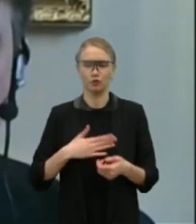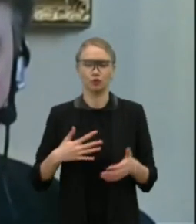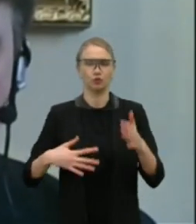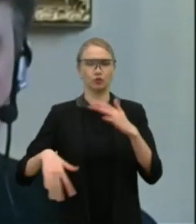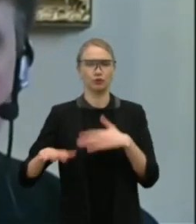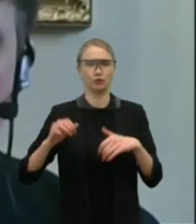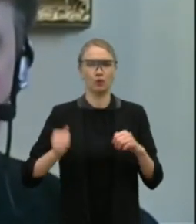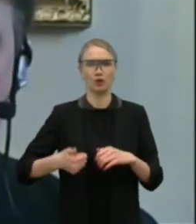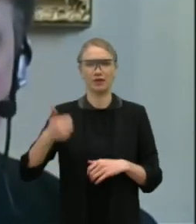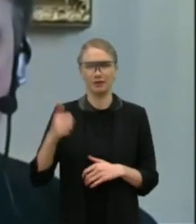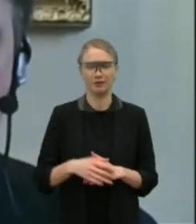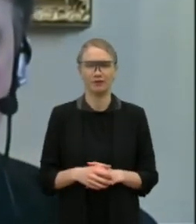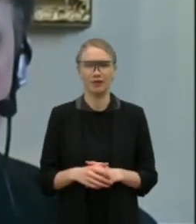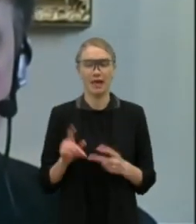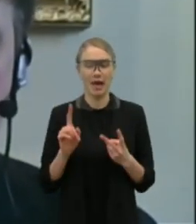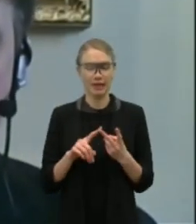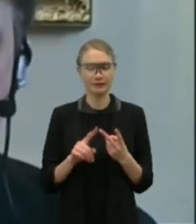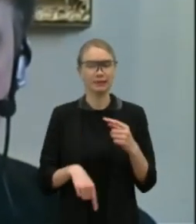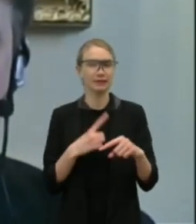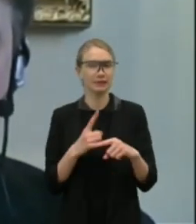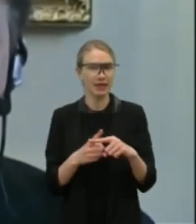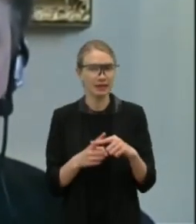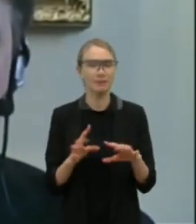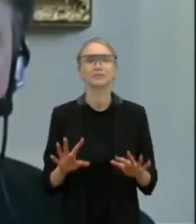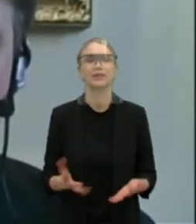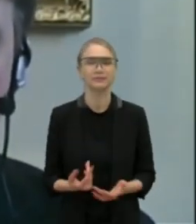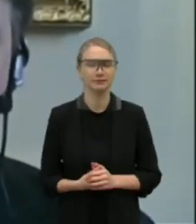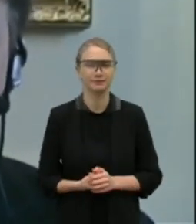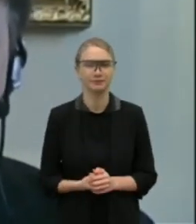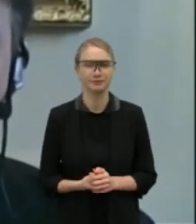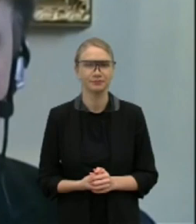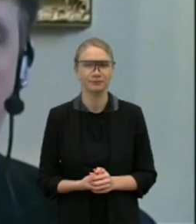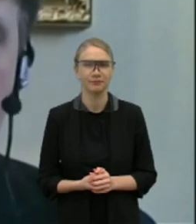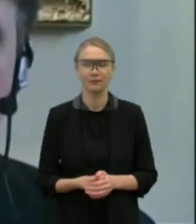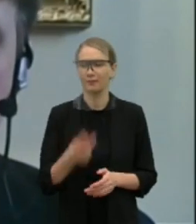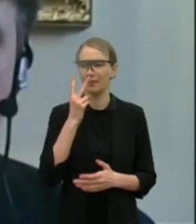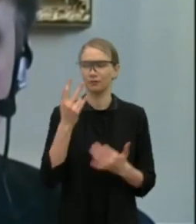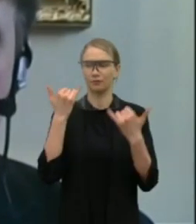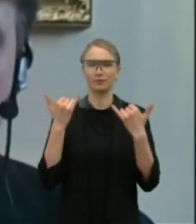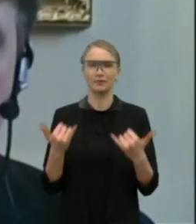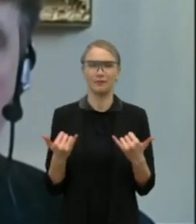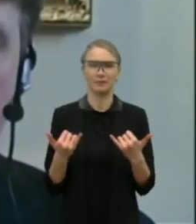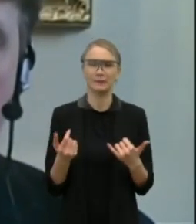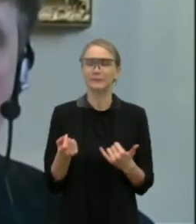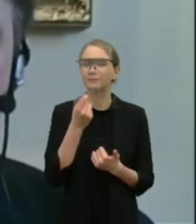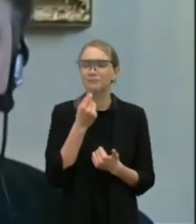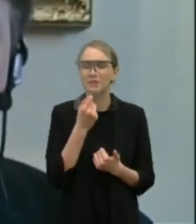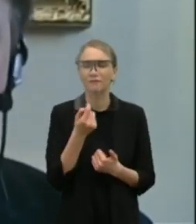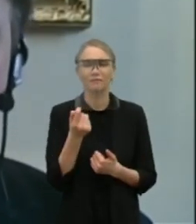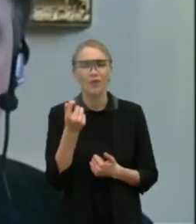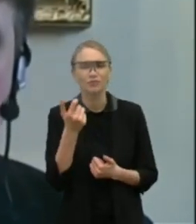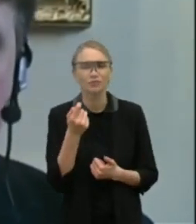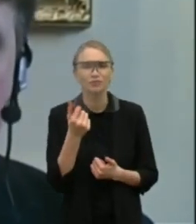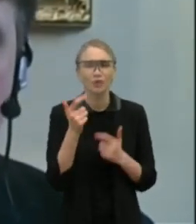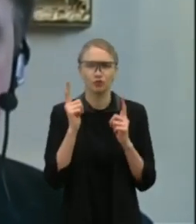negali gerėti. Antras teigiamas dalykas, tai yra, ką irgi mes matome, tik tai, na, dar labai reikia